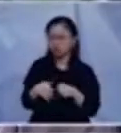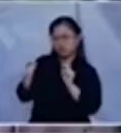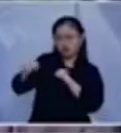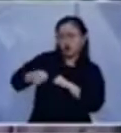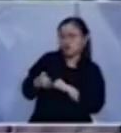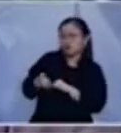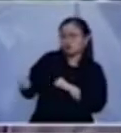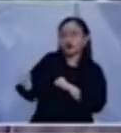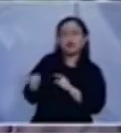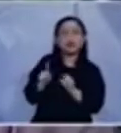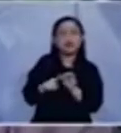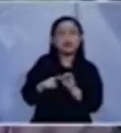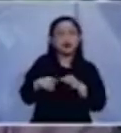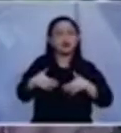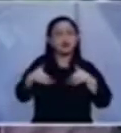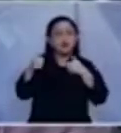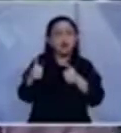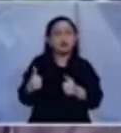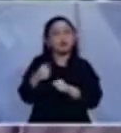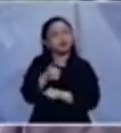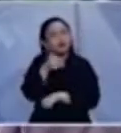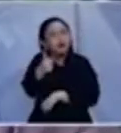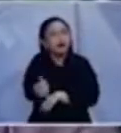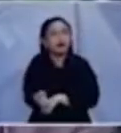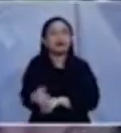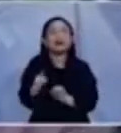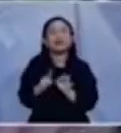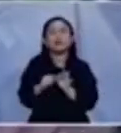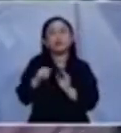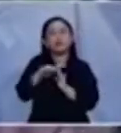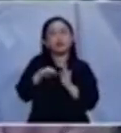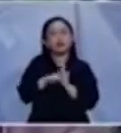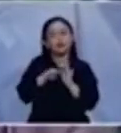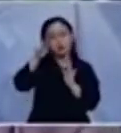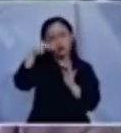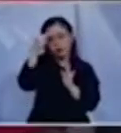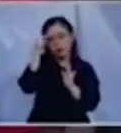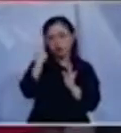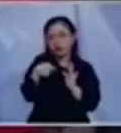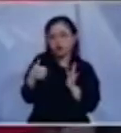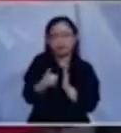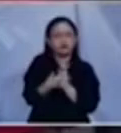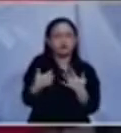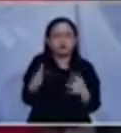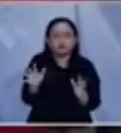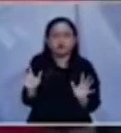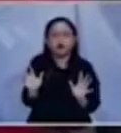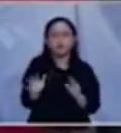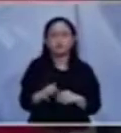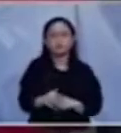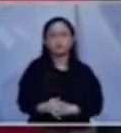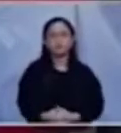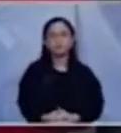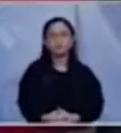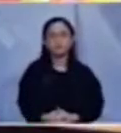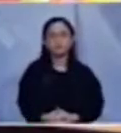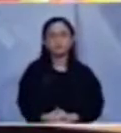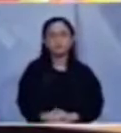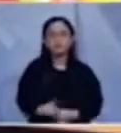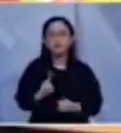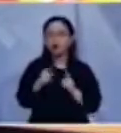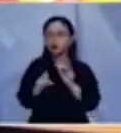kan demi kebaikan dan ya sesuai dengan peraturan pemerintah aja. Nggak apa-apa. Sekarang kalau